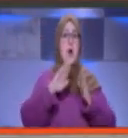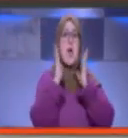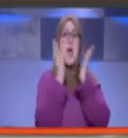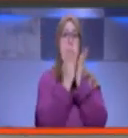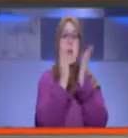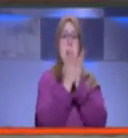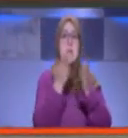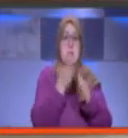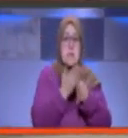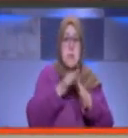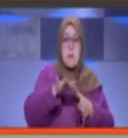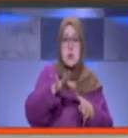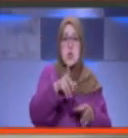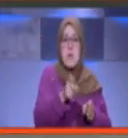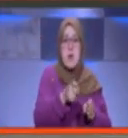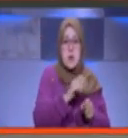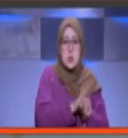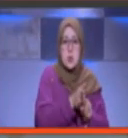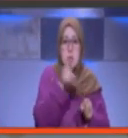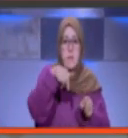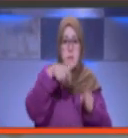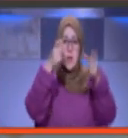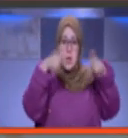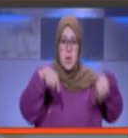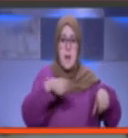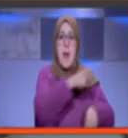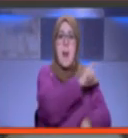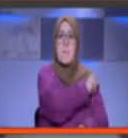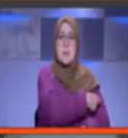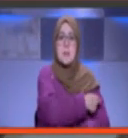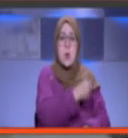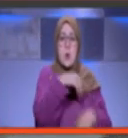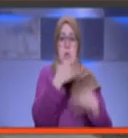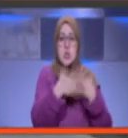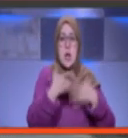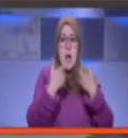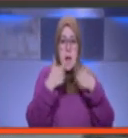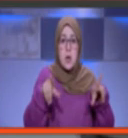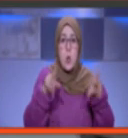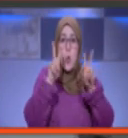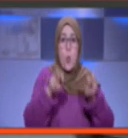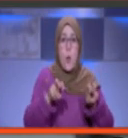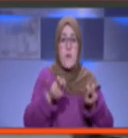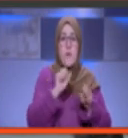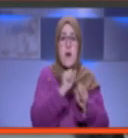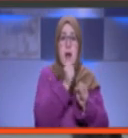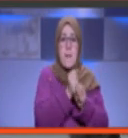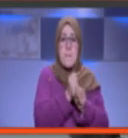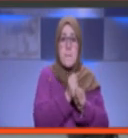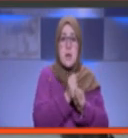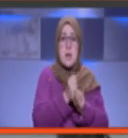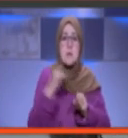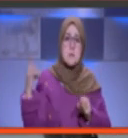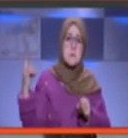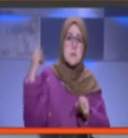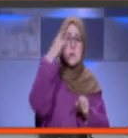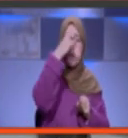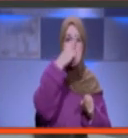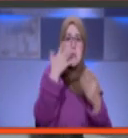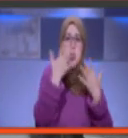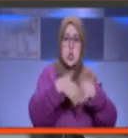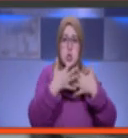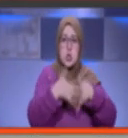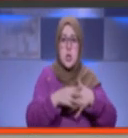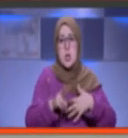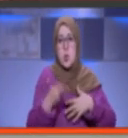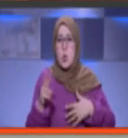كورونا وتداعياته على حركة الطيران. الشركة أعلنت أيضاً وقف عمل العديد من الطائرات التابعة لشركات فرعية